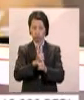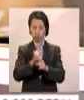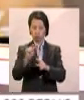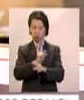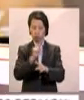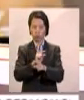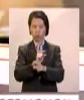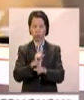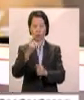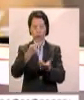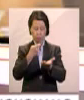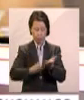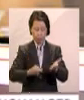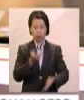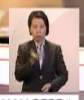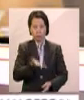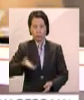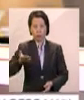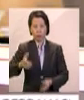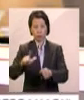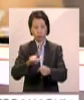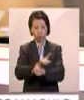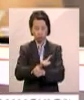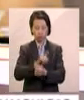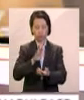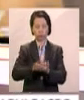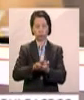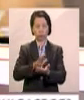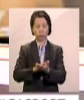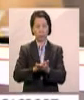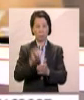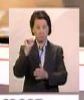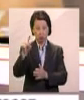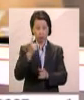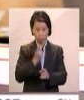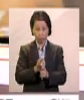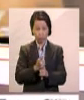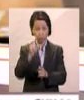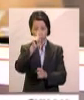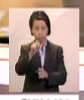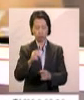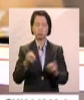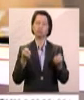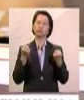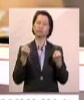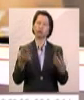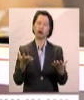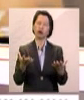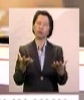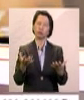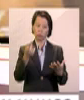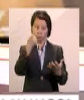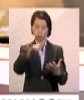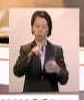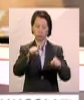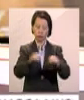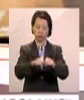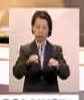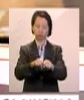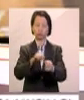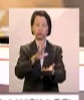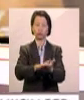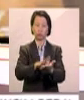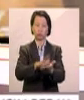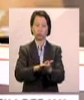pengguna bahawa harga barang kelengkapan persekolahan meningkat? Dan berapa pula harga yang dikenakan untuk kasut